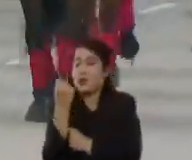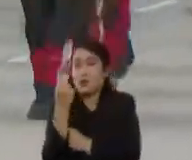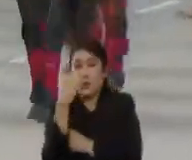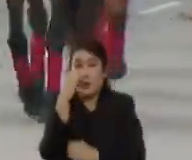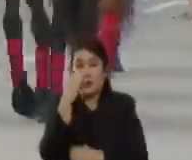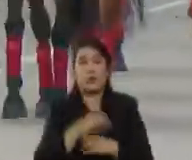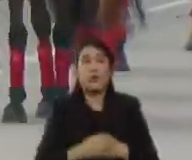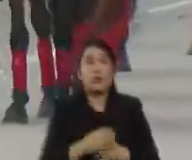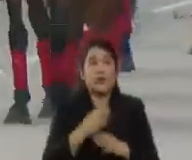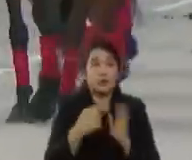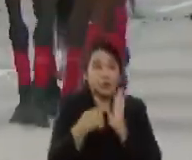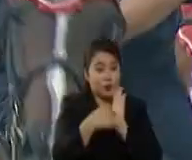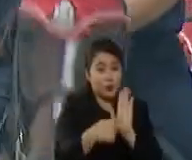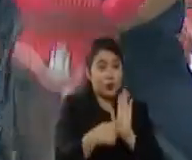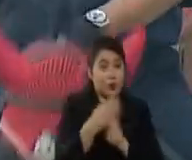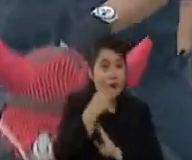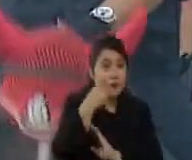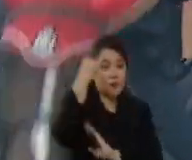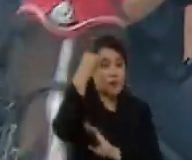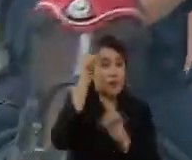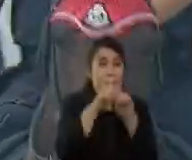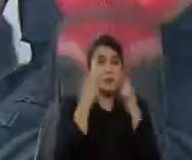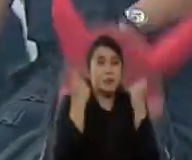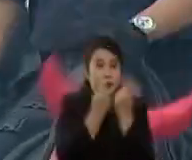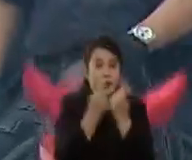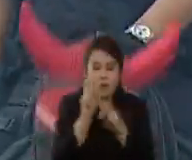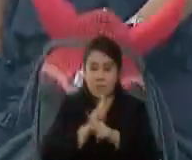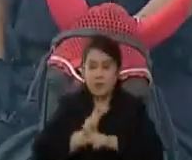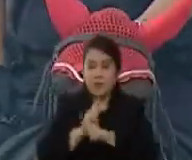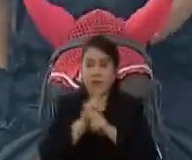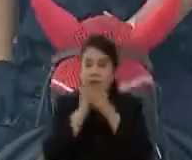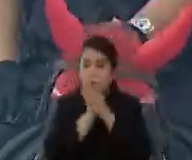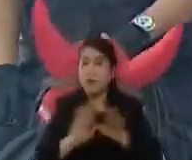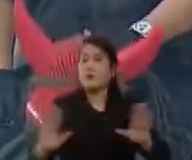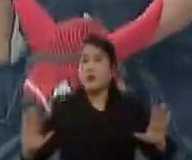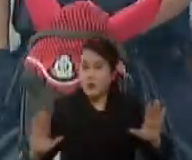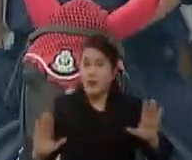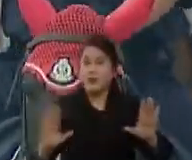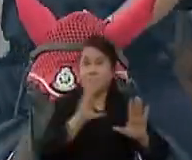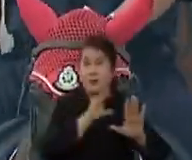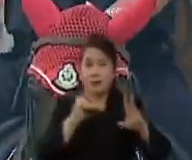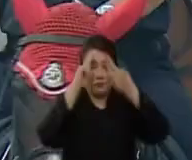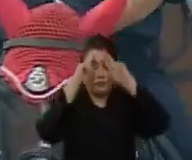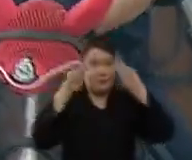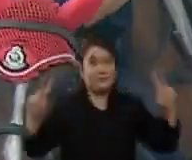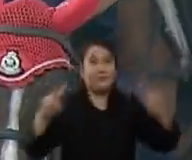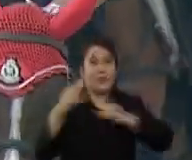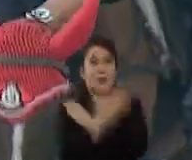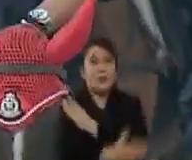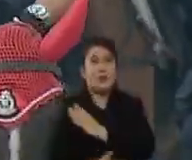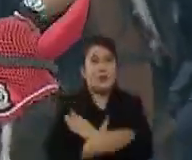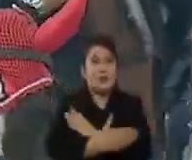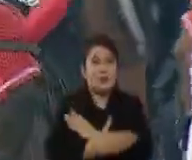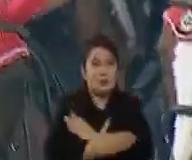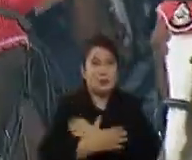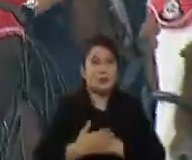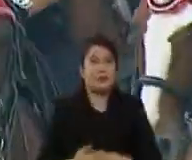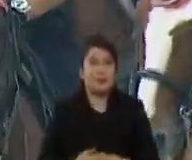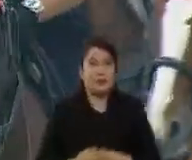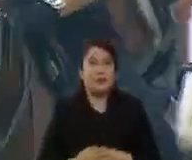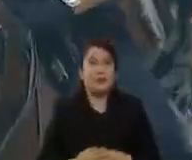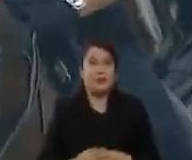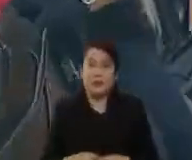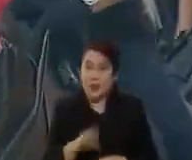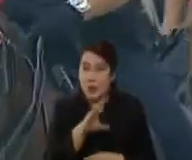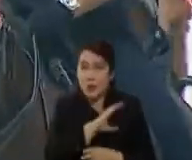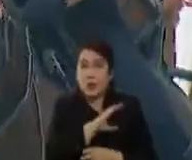ini mencerminkan kematangan pasukan dalam menjaga keselamatan dan ketenteraman negara. Detachment